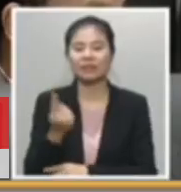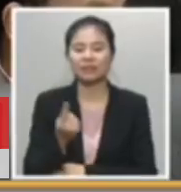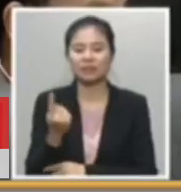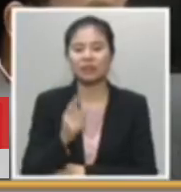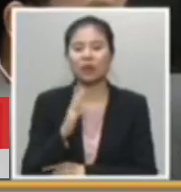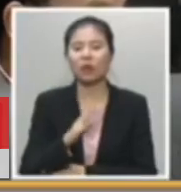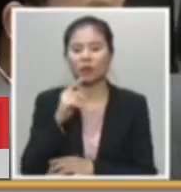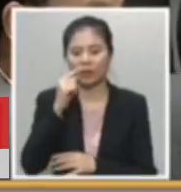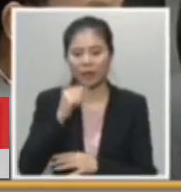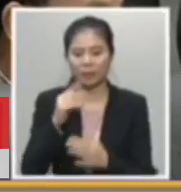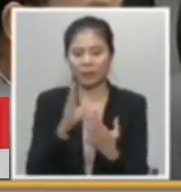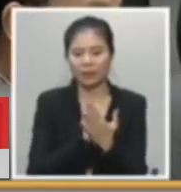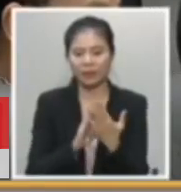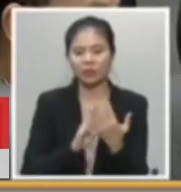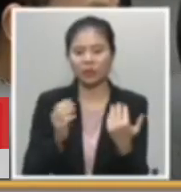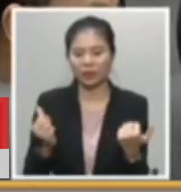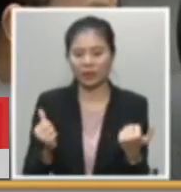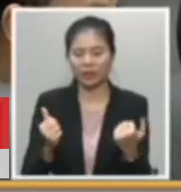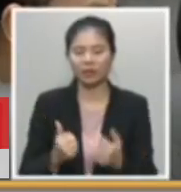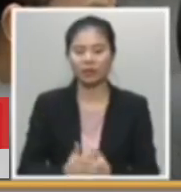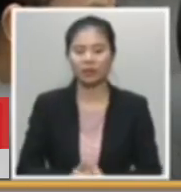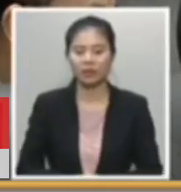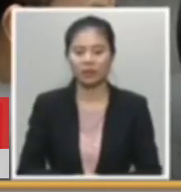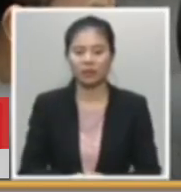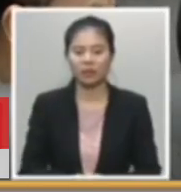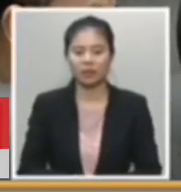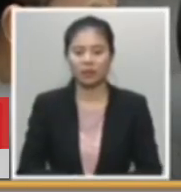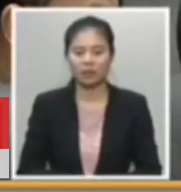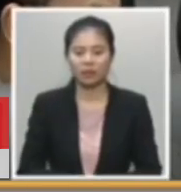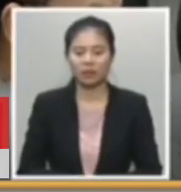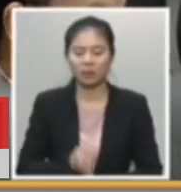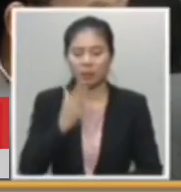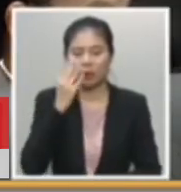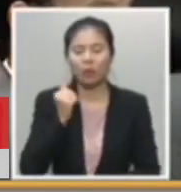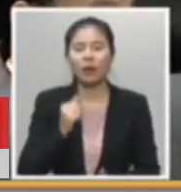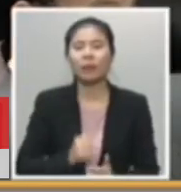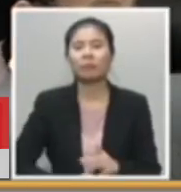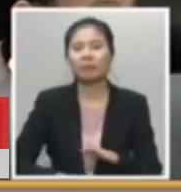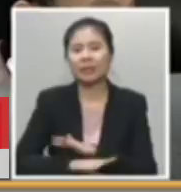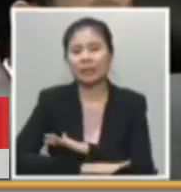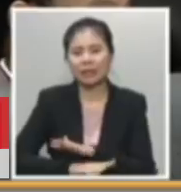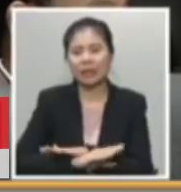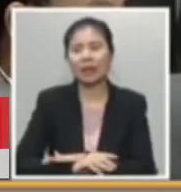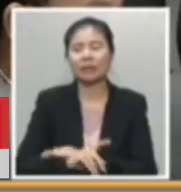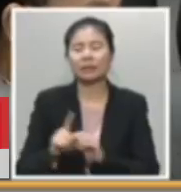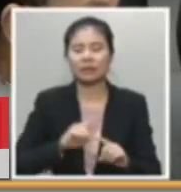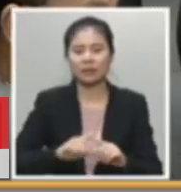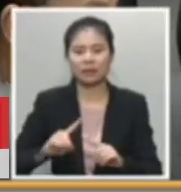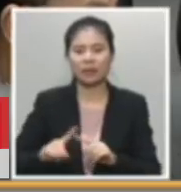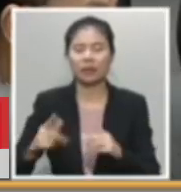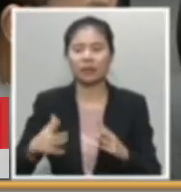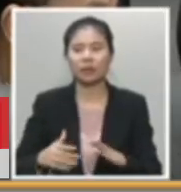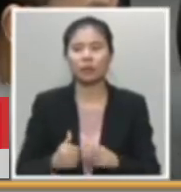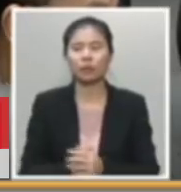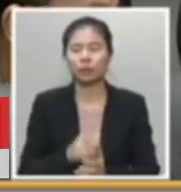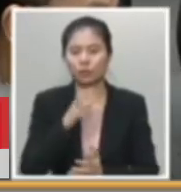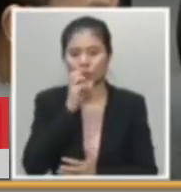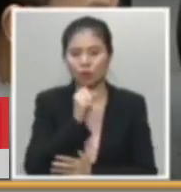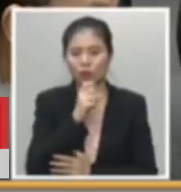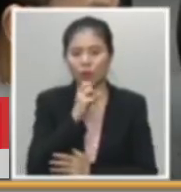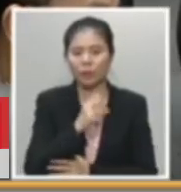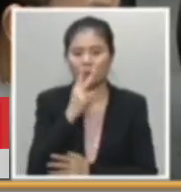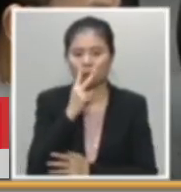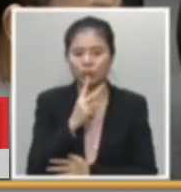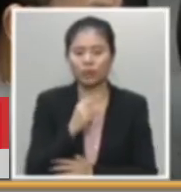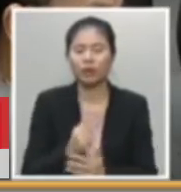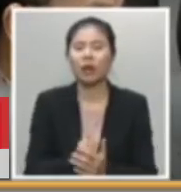ทศนี้เนี่ยมันผุมันเน่าจากฐานรากแล้วท่านลงไปดูตรงนั้นครับหลายท่าน